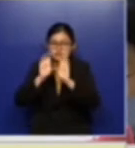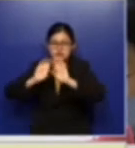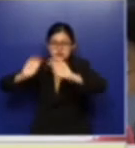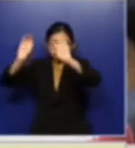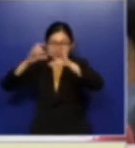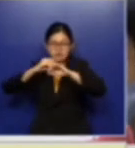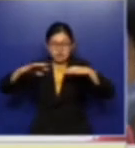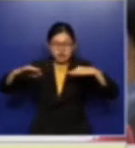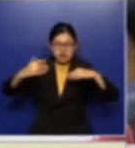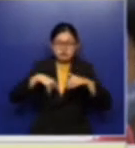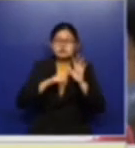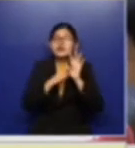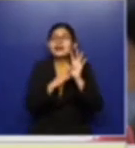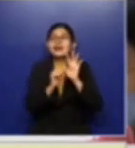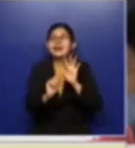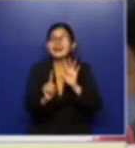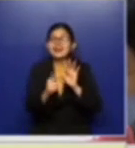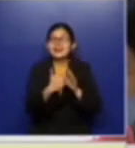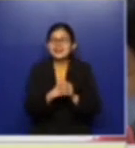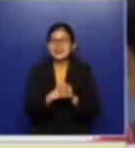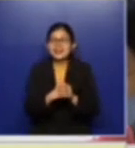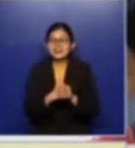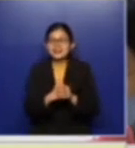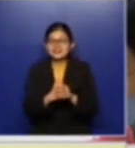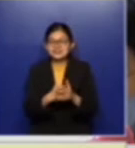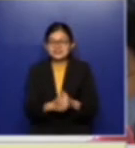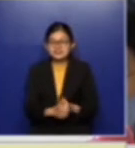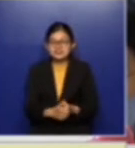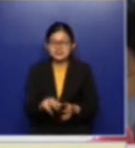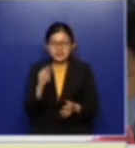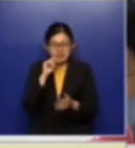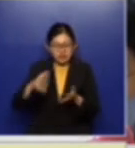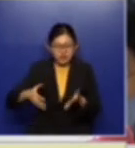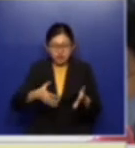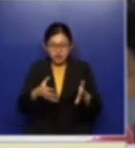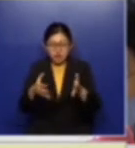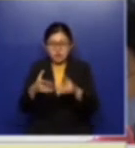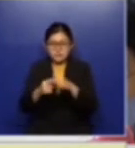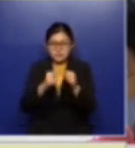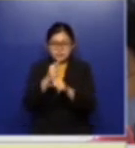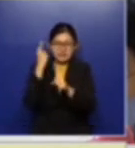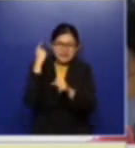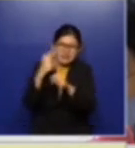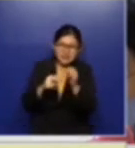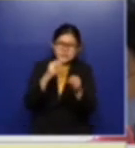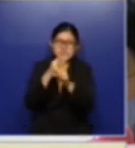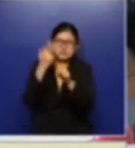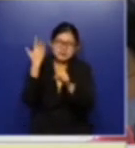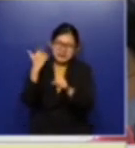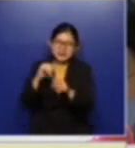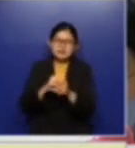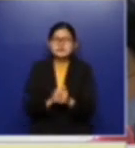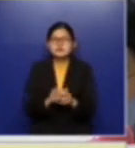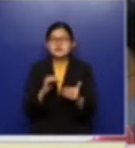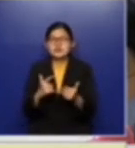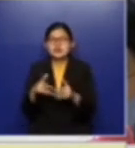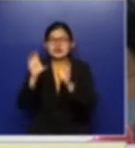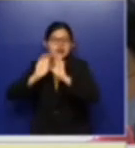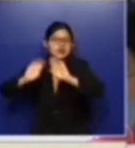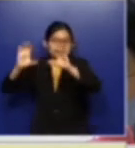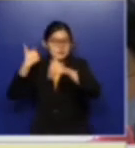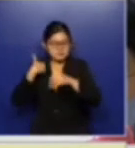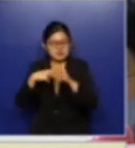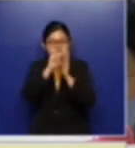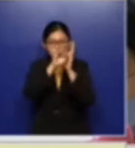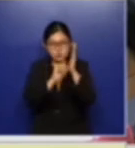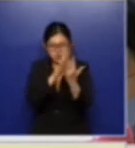กตัวอย่างครับท่านประธานเรื่องการพร่องน้ำปี2ปีที่ผ่านมาภาครัฐได้ มีนโยบายพร่องน้